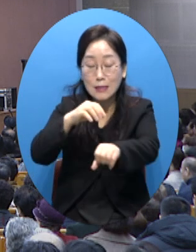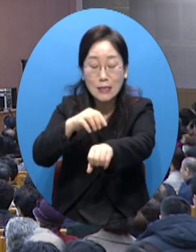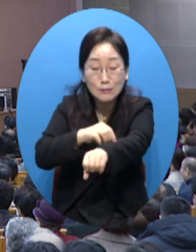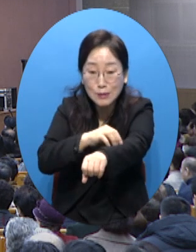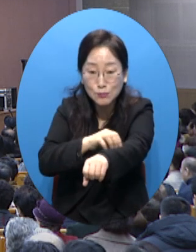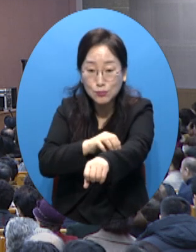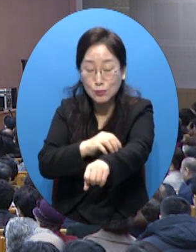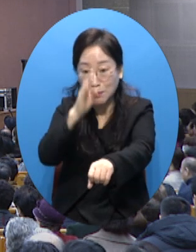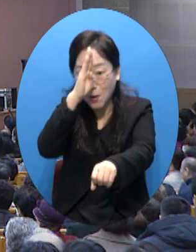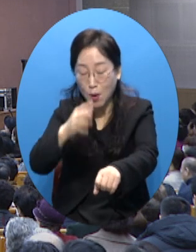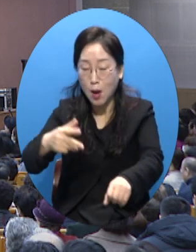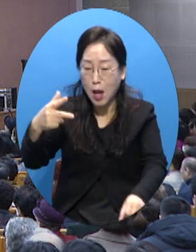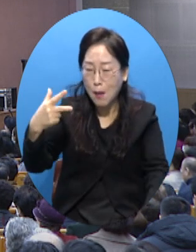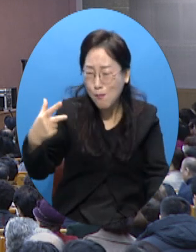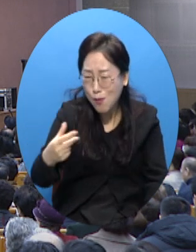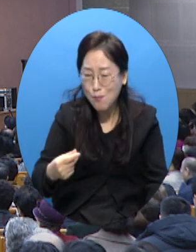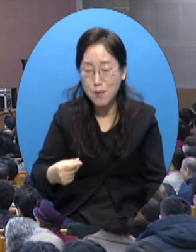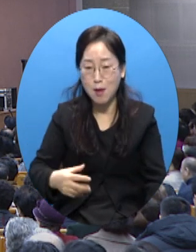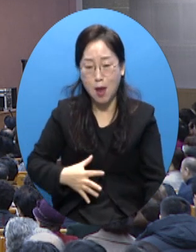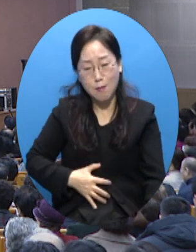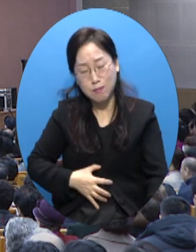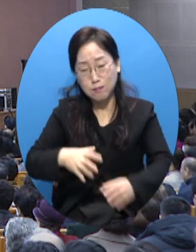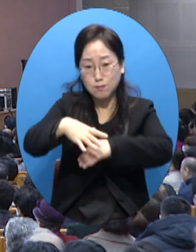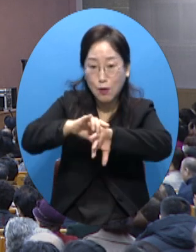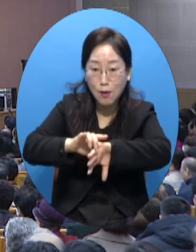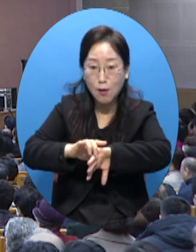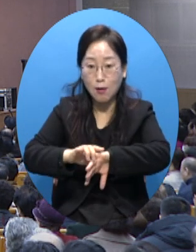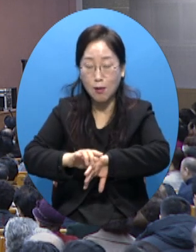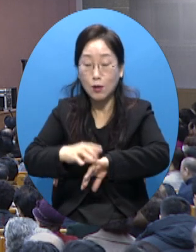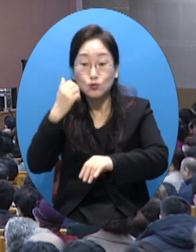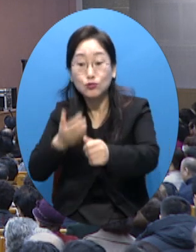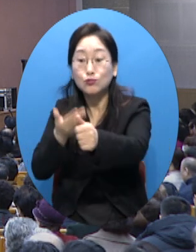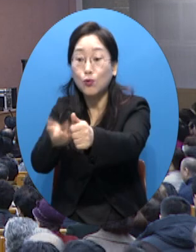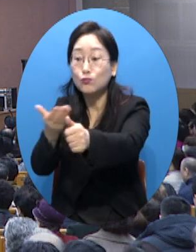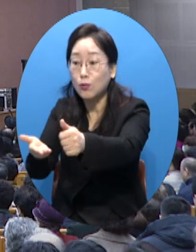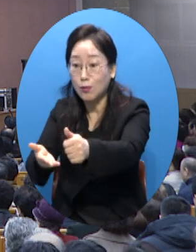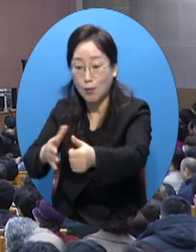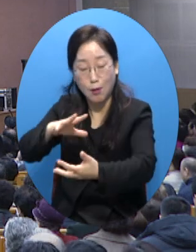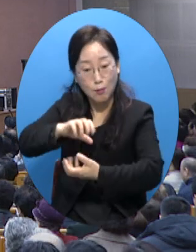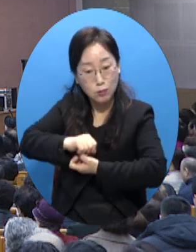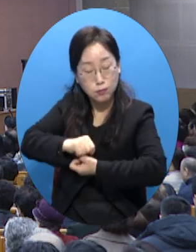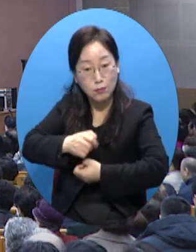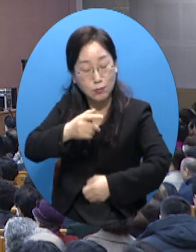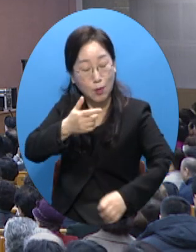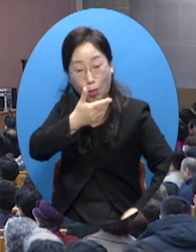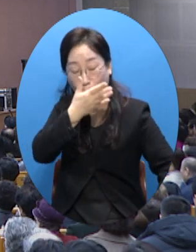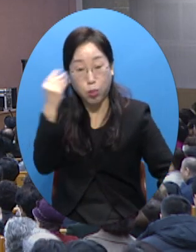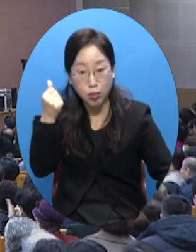변비 암 수압을 고생하는 사람들이 이방을 먹으면 그렇게 소가 잘되고 몸에 좋았습니다